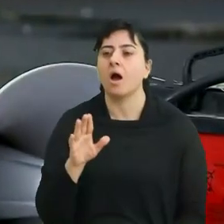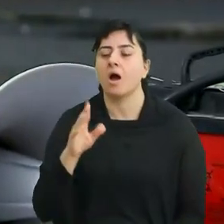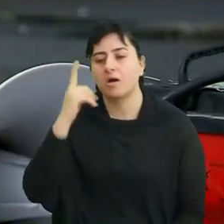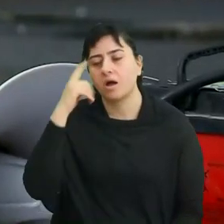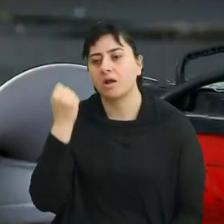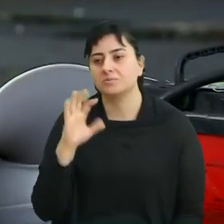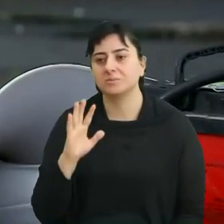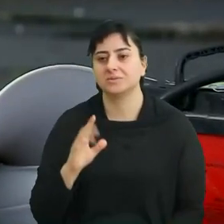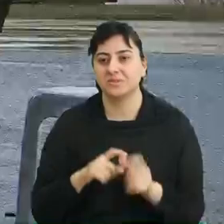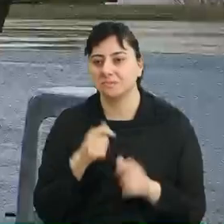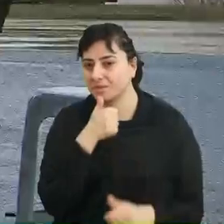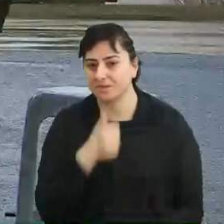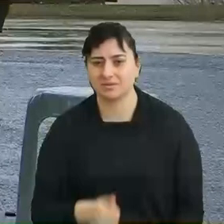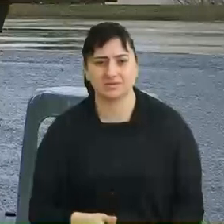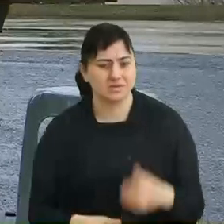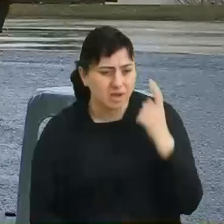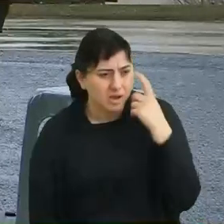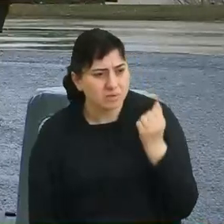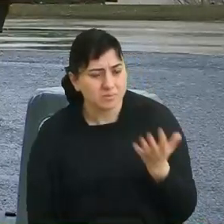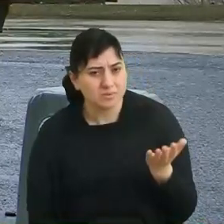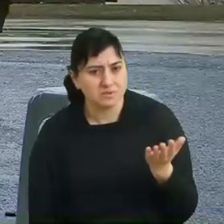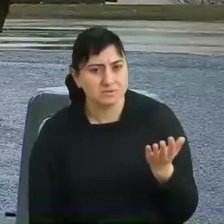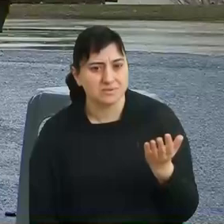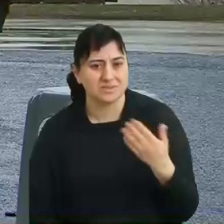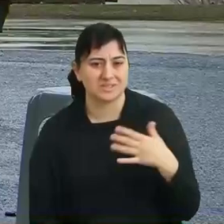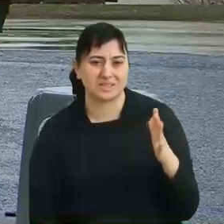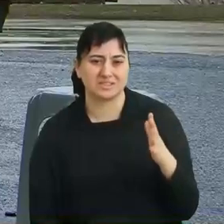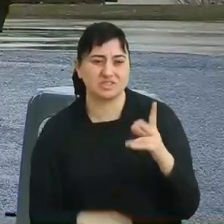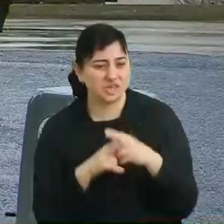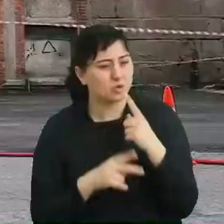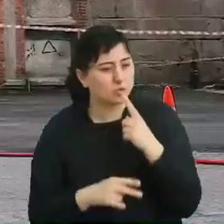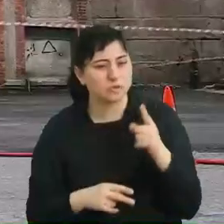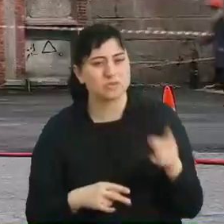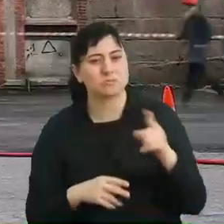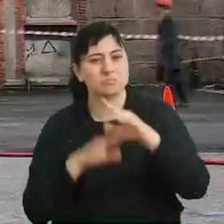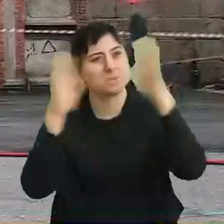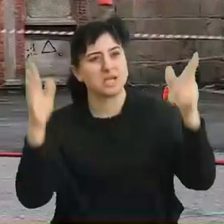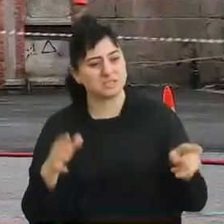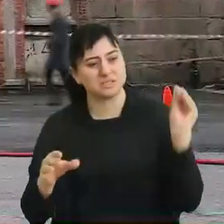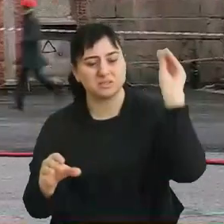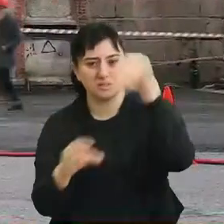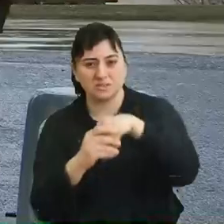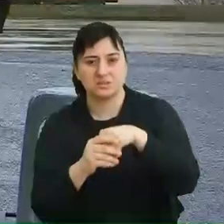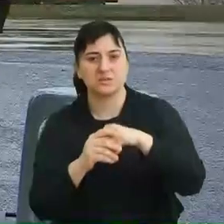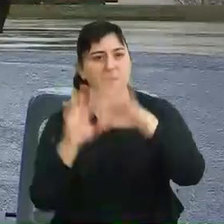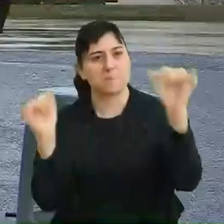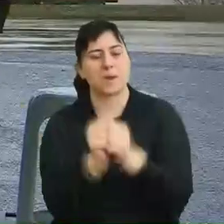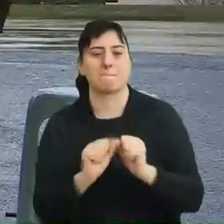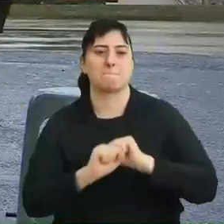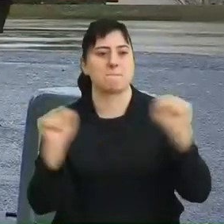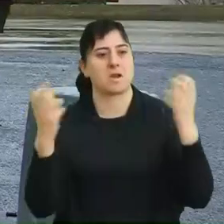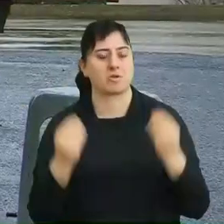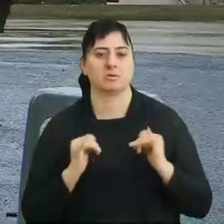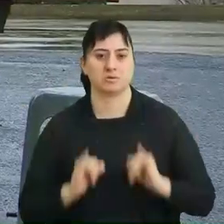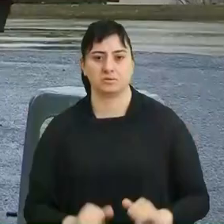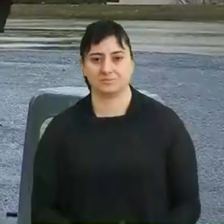Fark etmemişim Zahit Bey. Fark etmemiş misin? Ya şeytan diyor, al seni de şu binanın içine koy, binayla beraber patlat bitsin